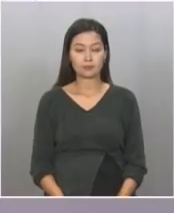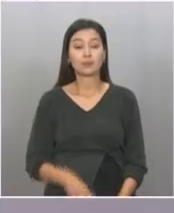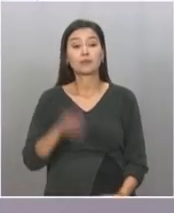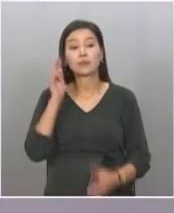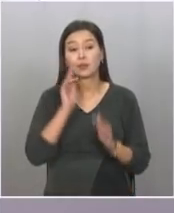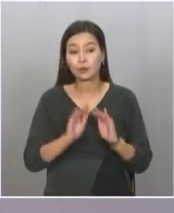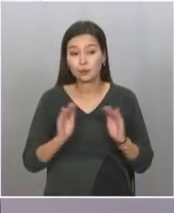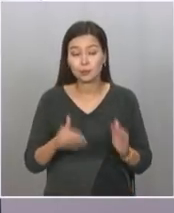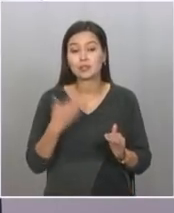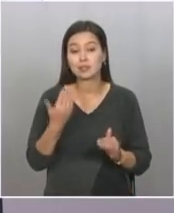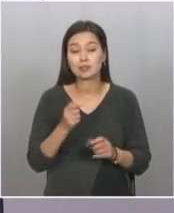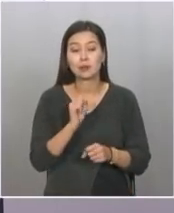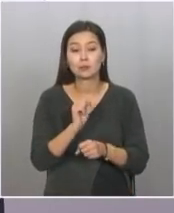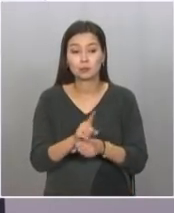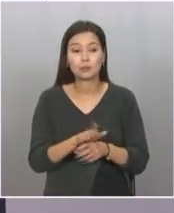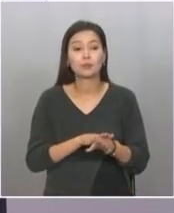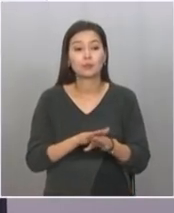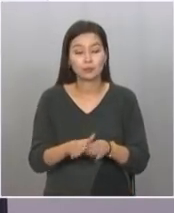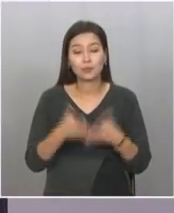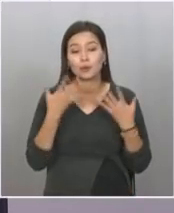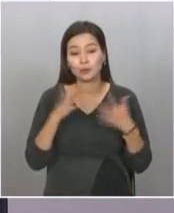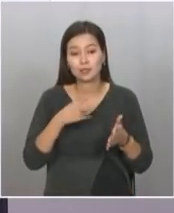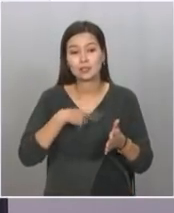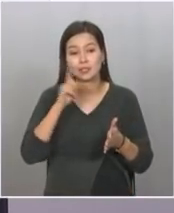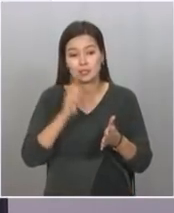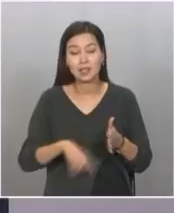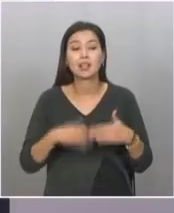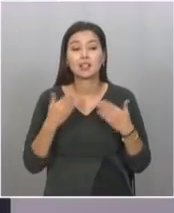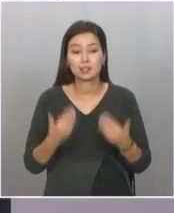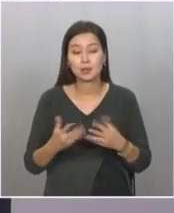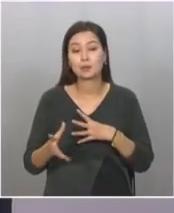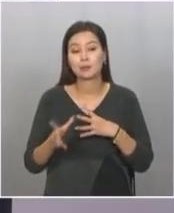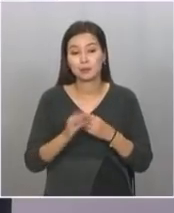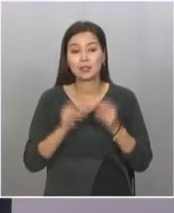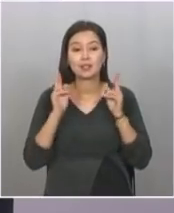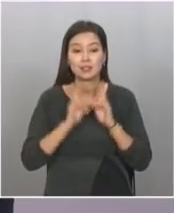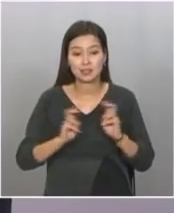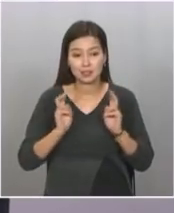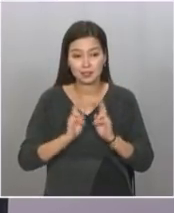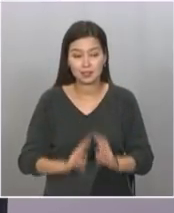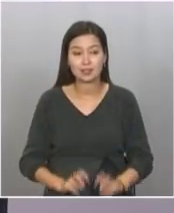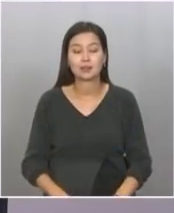Оқушылар, сіздер тапсырманы орындап болды деген сенімдемін, ендеше бірге тексерейік.